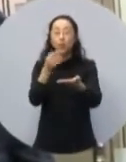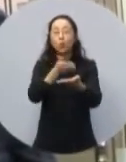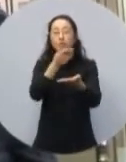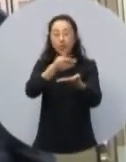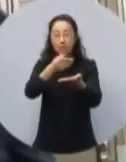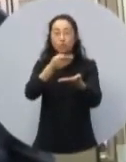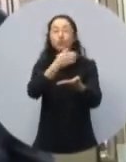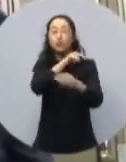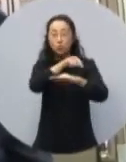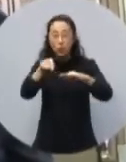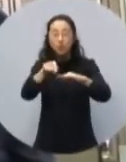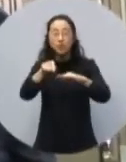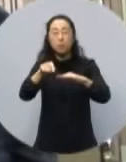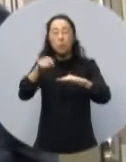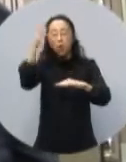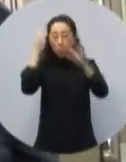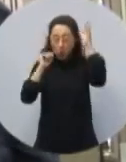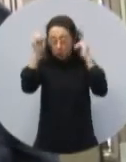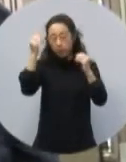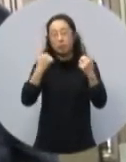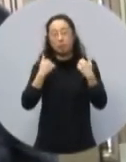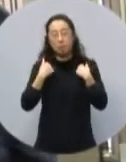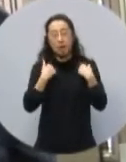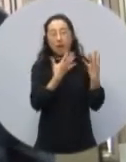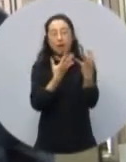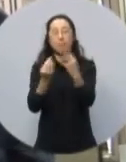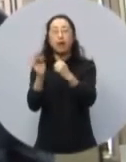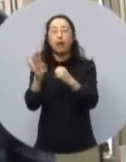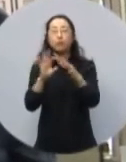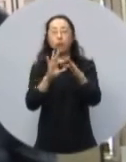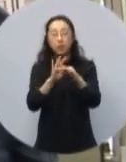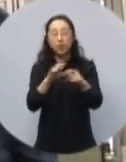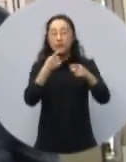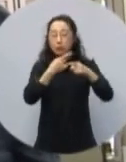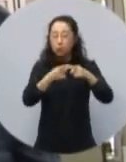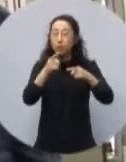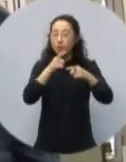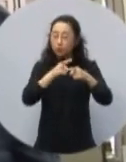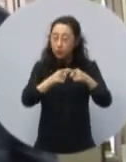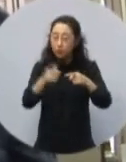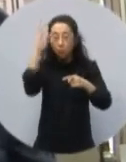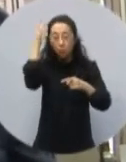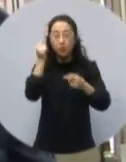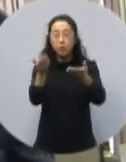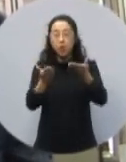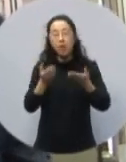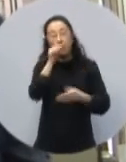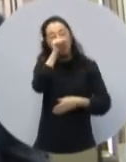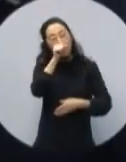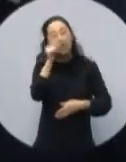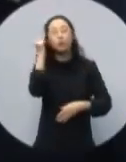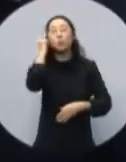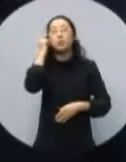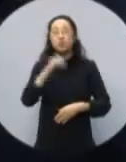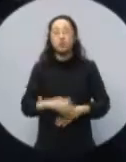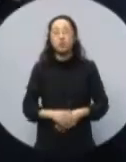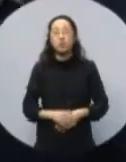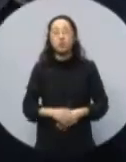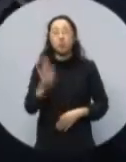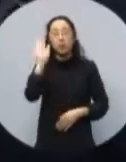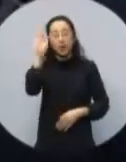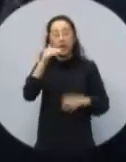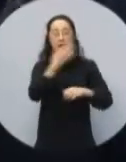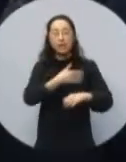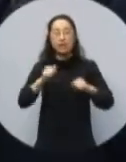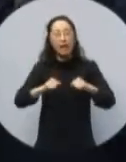ですけど、まだまだちょっと覚えることがたくさんあるんで、まあ、徐々にその辺を覚えてもらえればいいかなと思います。 まあ、これが大変だ